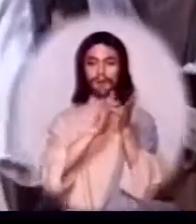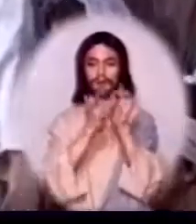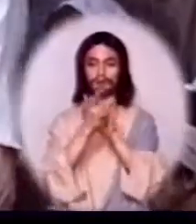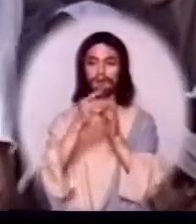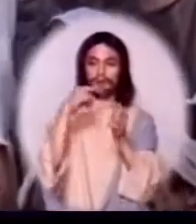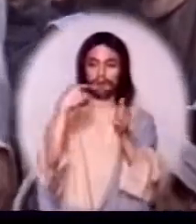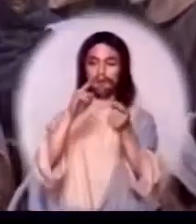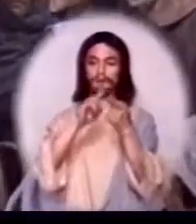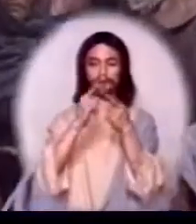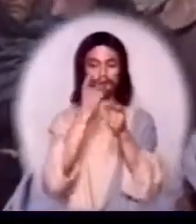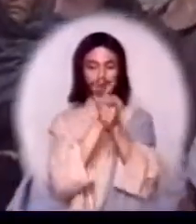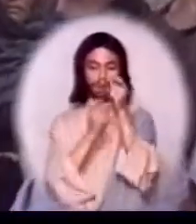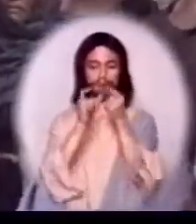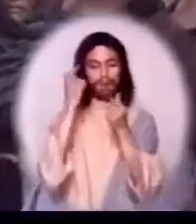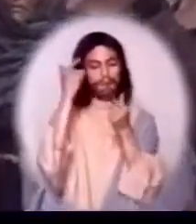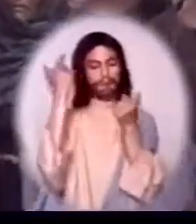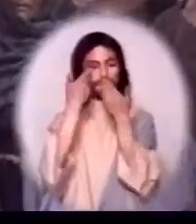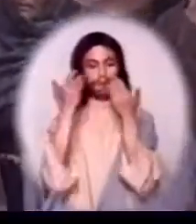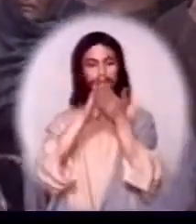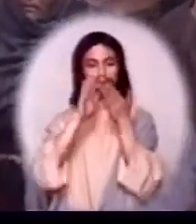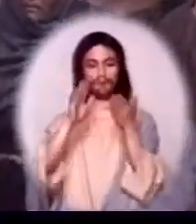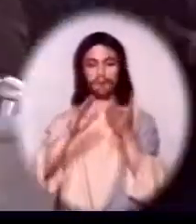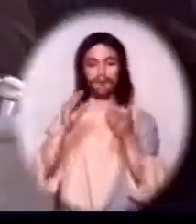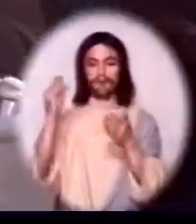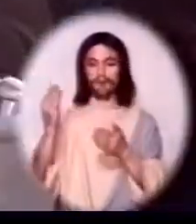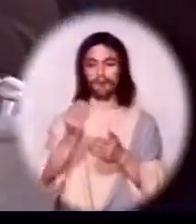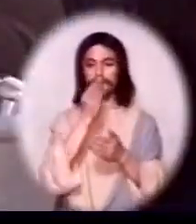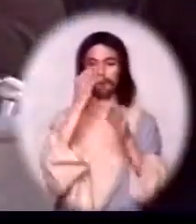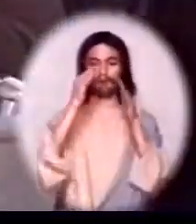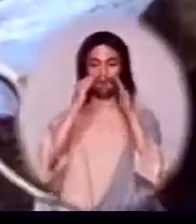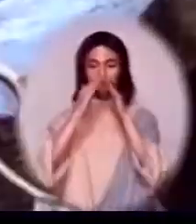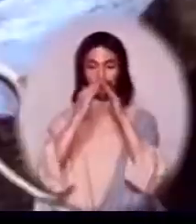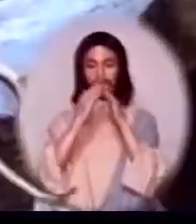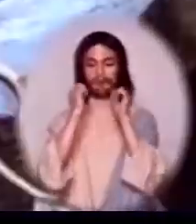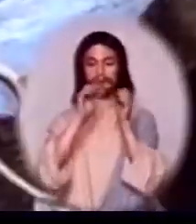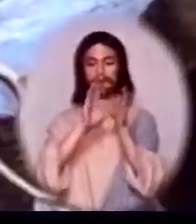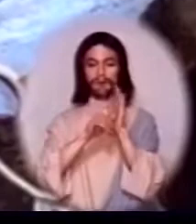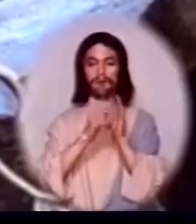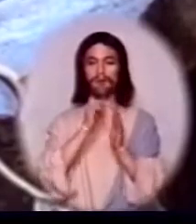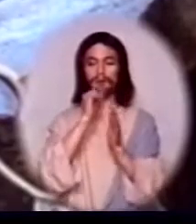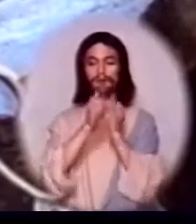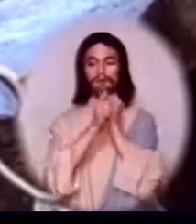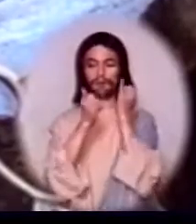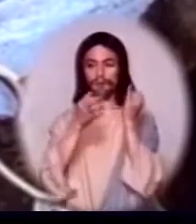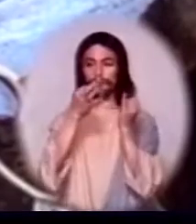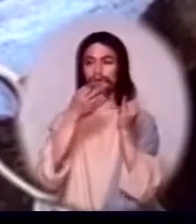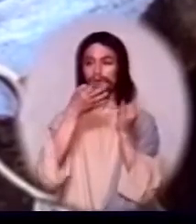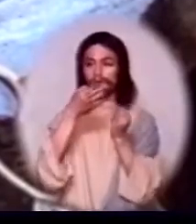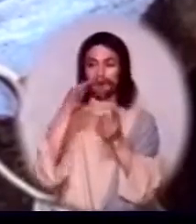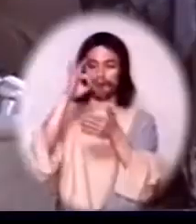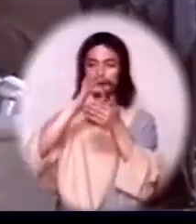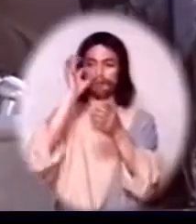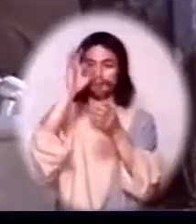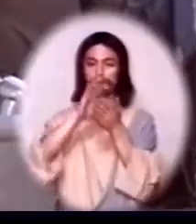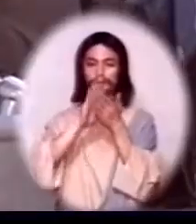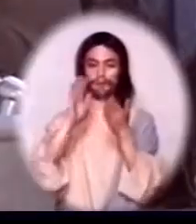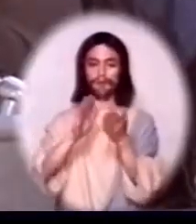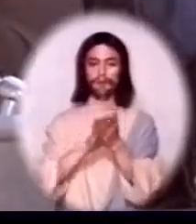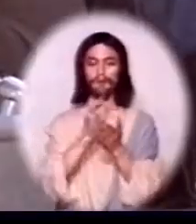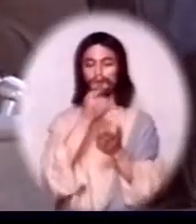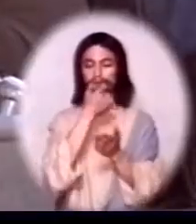그의 가르침에 더욱 반대했습니다. 성전에 계실 때 매우 가난한 늙은 여인이 동전 두 잎을 드리는 것을 보았습니다.